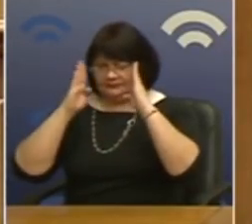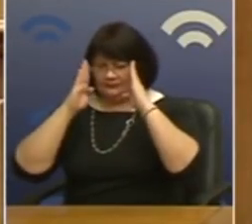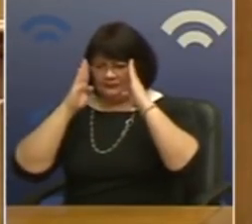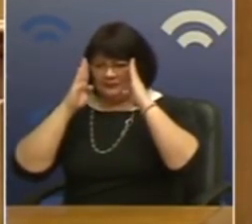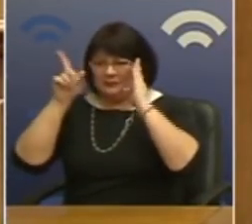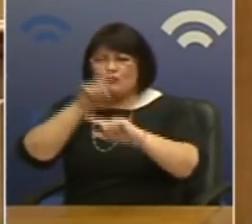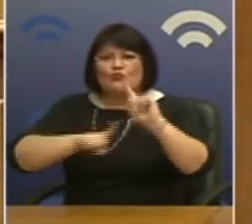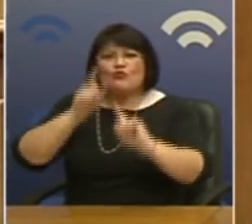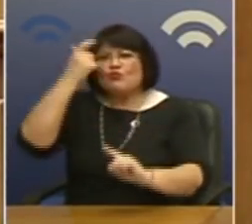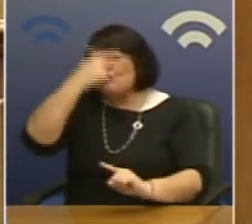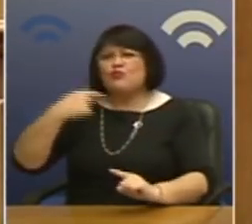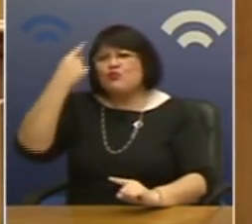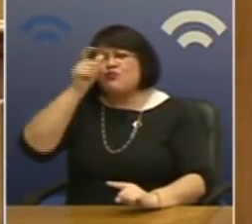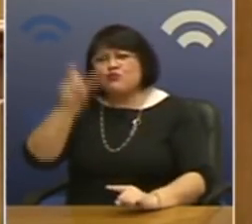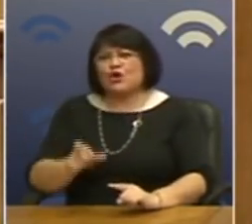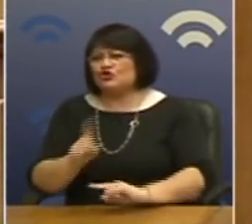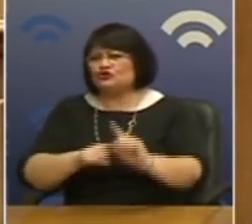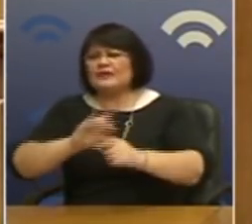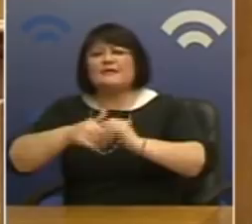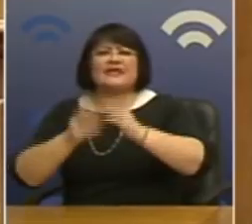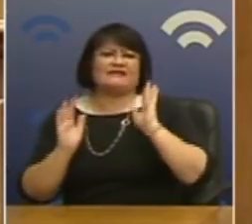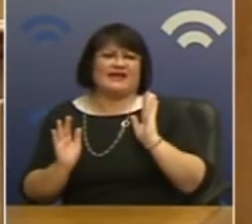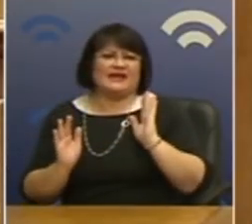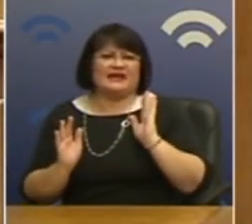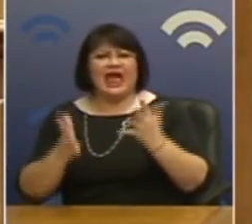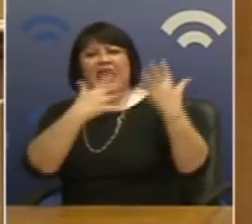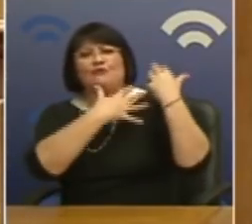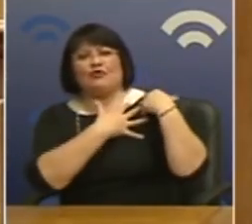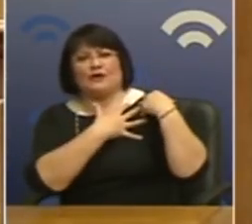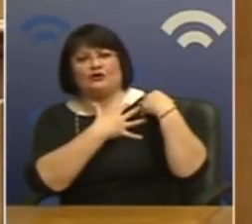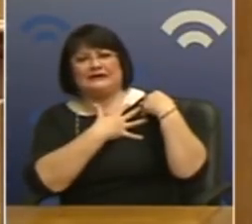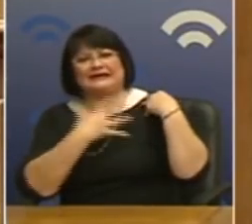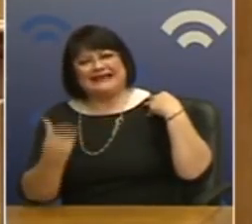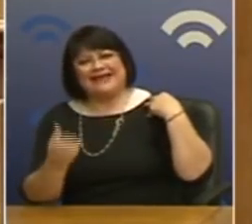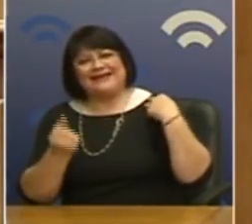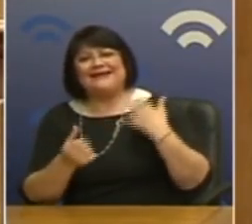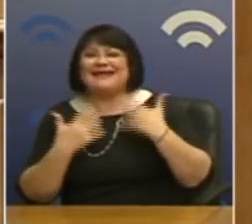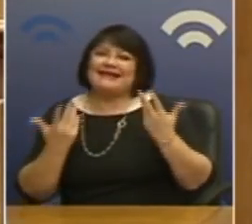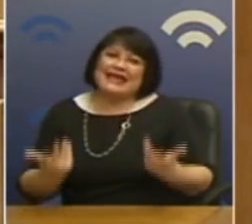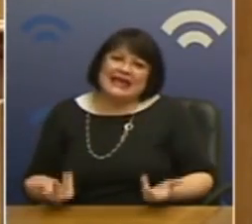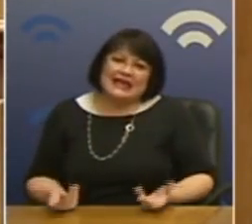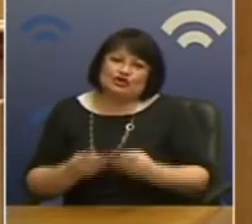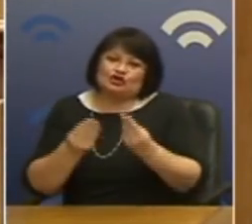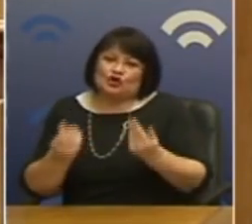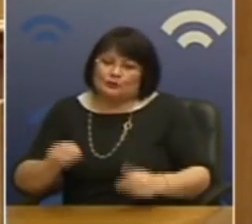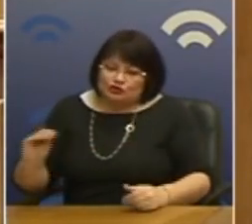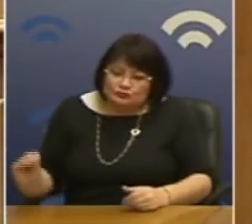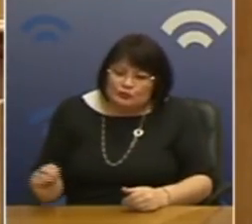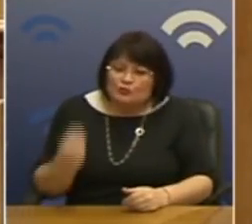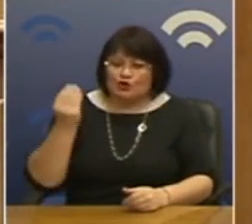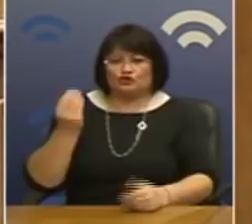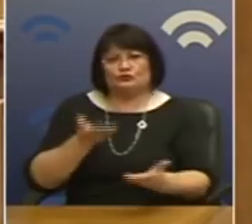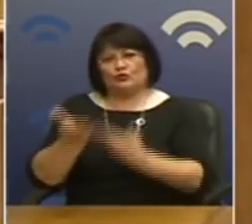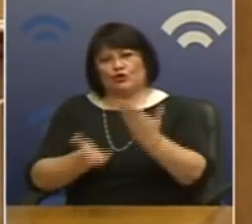πρόσωπο που προτείνεται κάθε φορά ή στις αρμοδιότητες που έχει ή τον τρόπο εκλογής που προκρίνεται